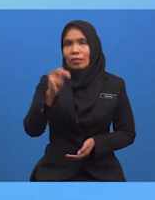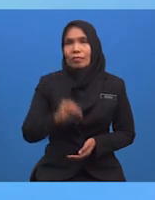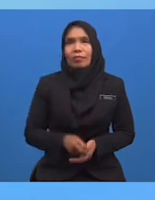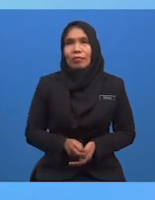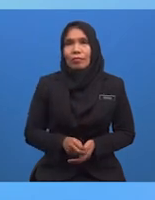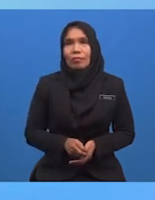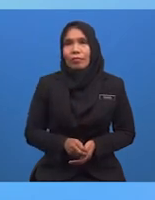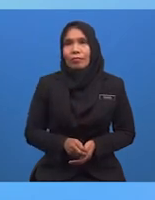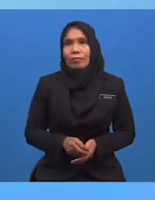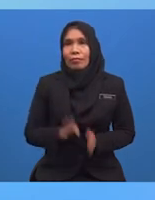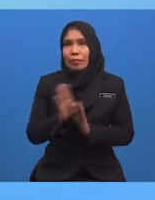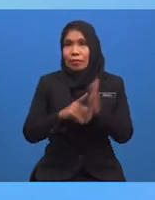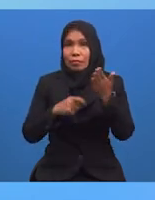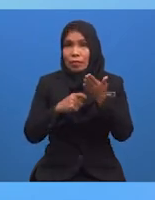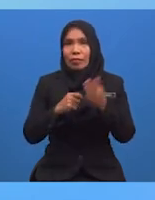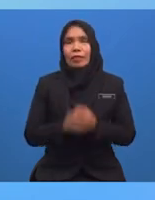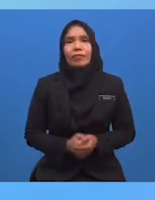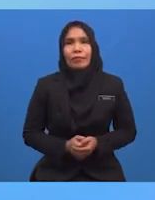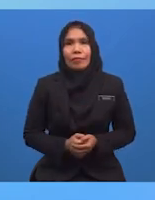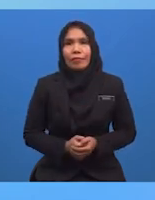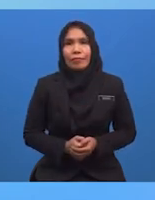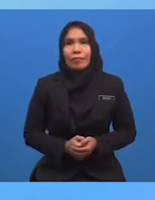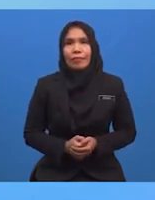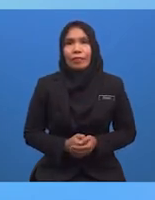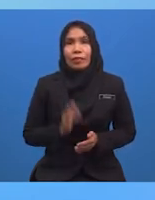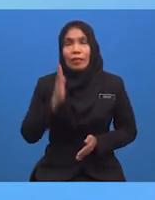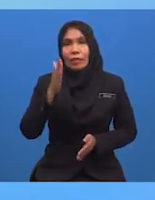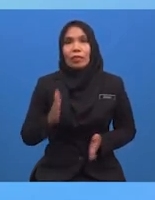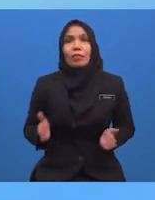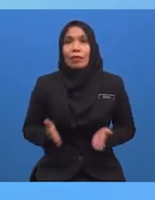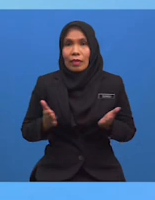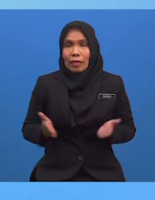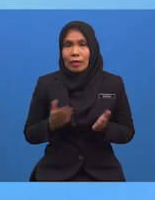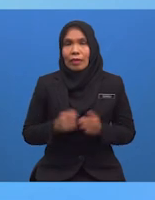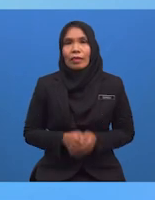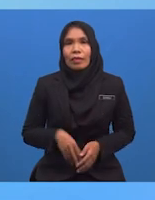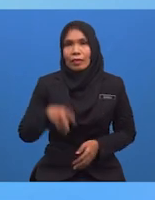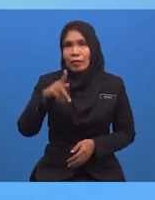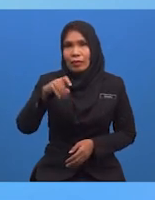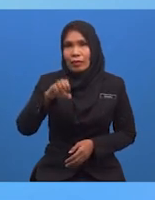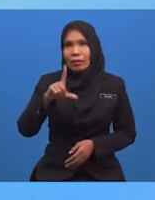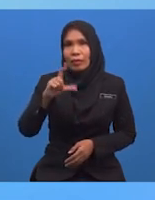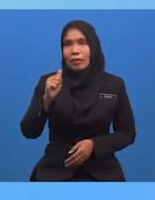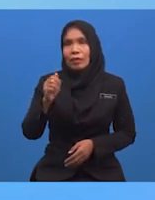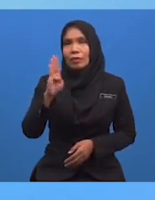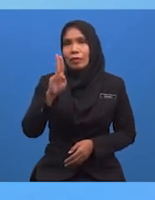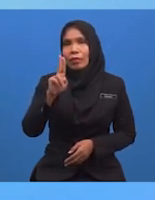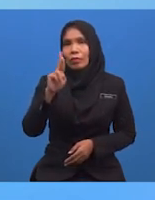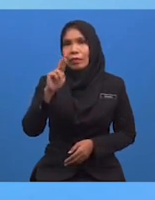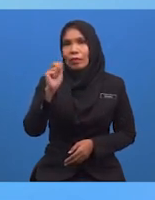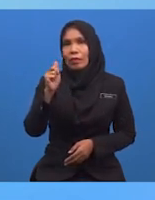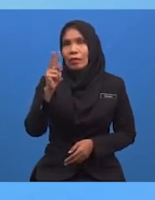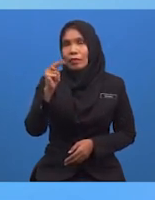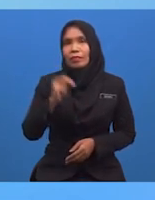Inflasi sederhana ini akan menggalakkan pelaburan, meningkatkan guna tenaga dan mengurangkan